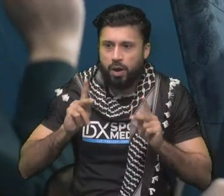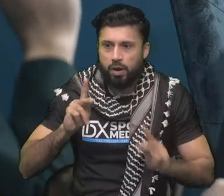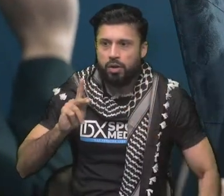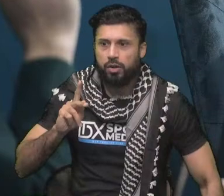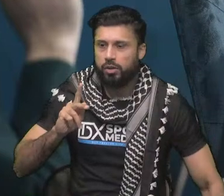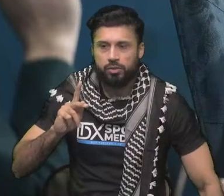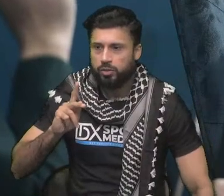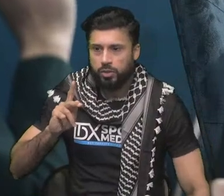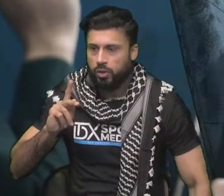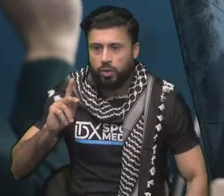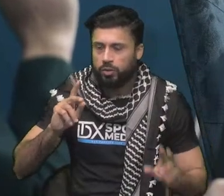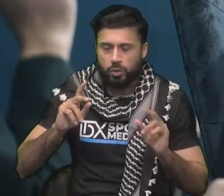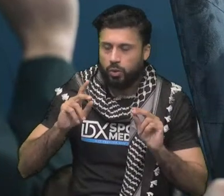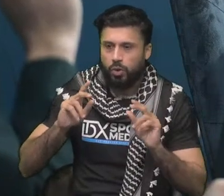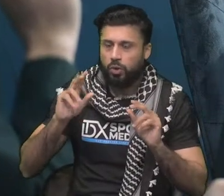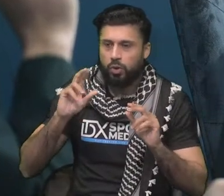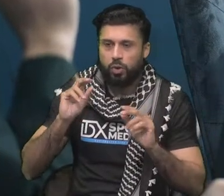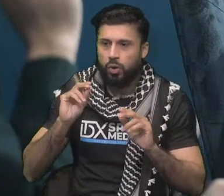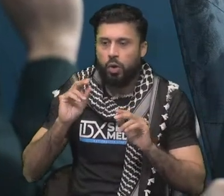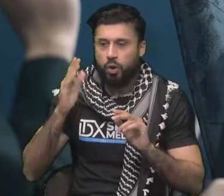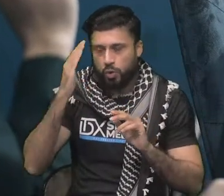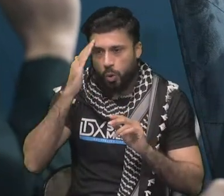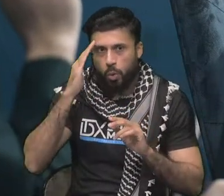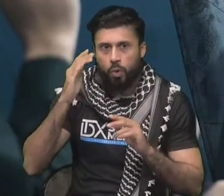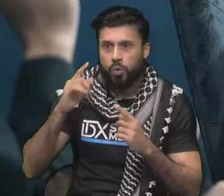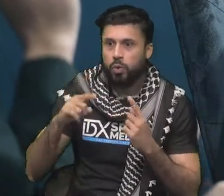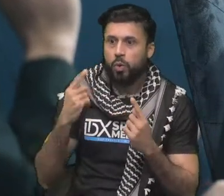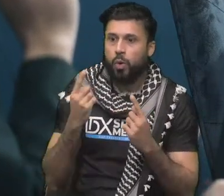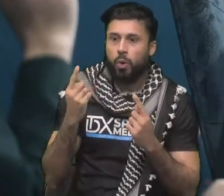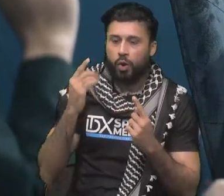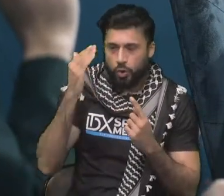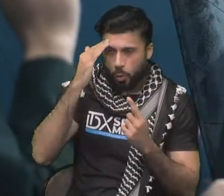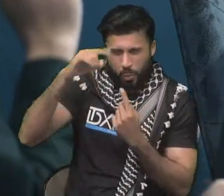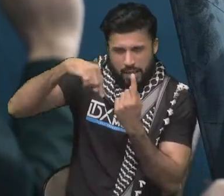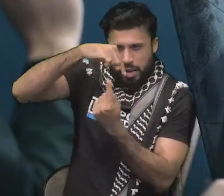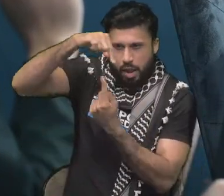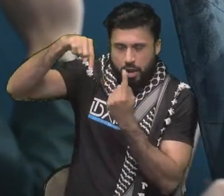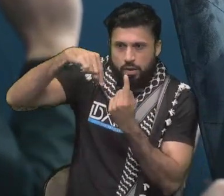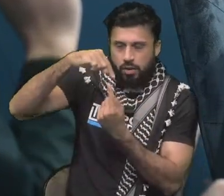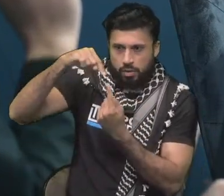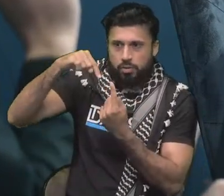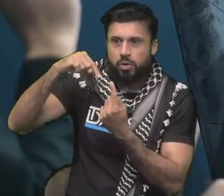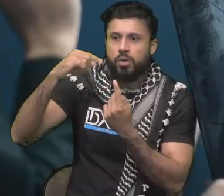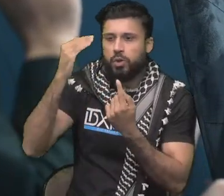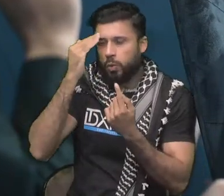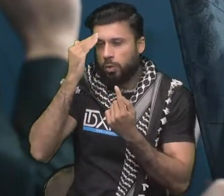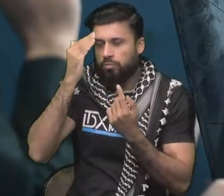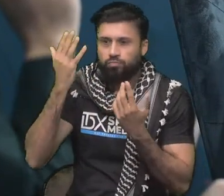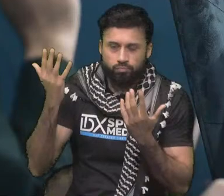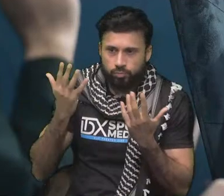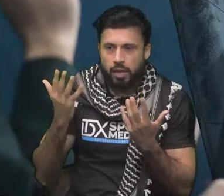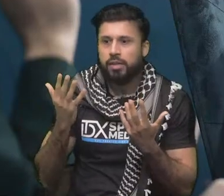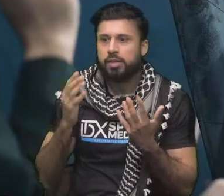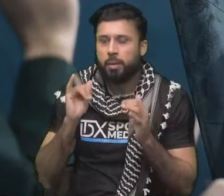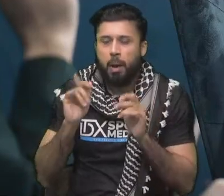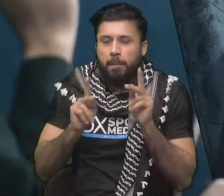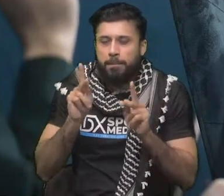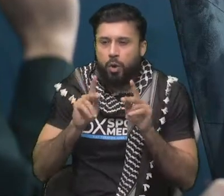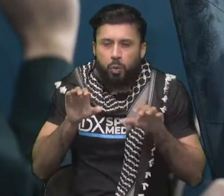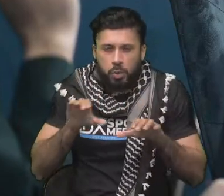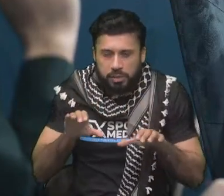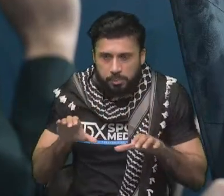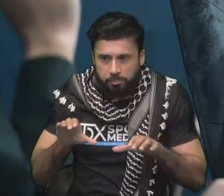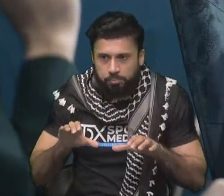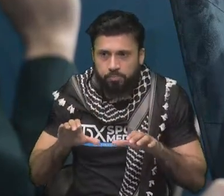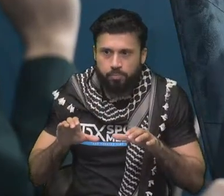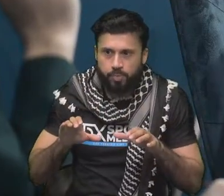it, twist the understanding of that knowledge. He goes, قال وقال لي رجل من المنتسبين إلى الفقه. He says, one time I heard